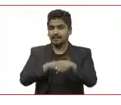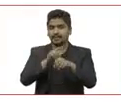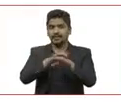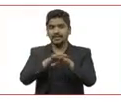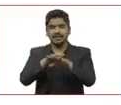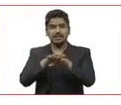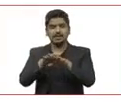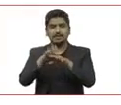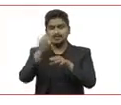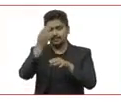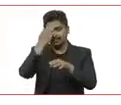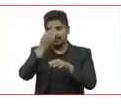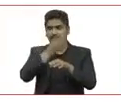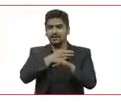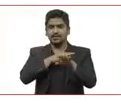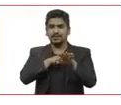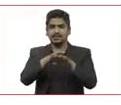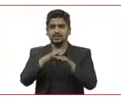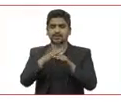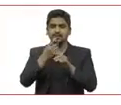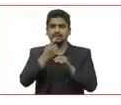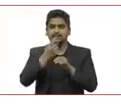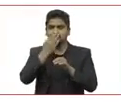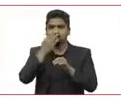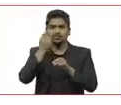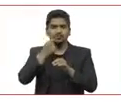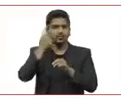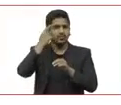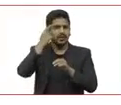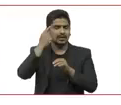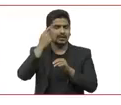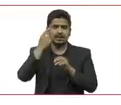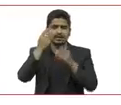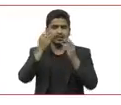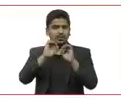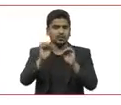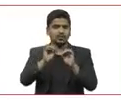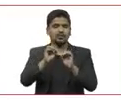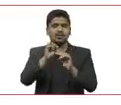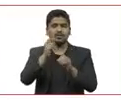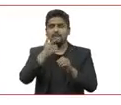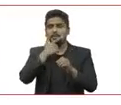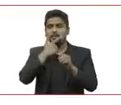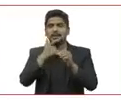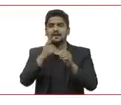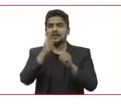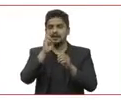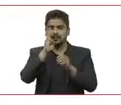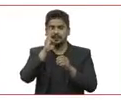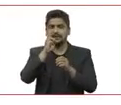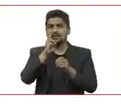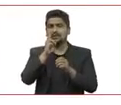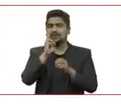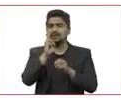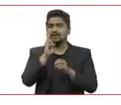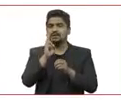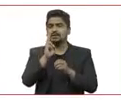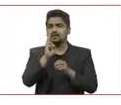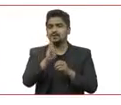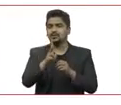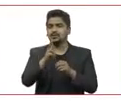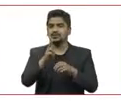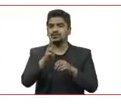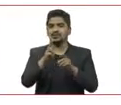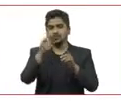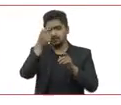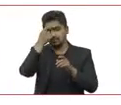धेरै सङ्क्रमितहरूमा बास्ना र स्वाद हराउने लक्षणहरू देखिएका थिए। बेलायती प्रजातिको सङ्क्रमणमा